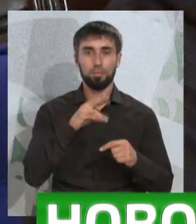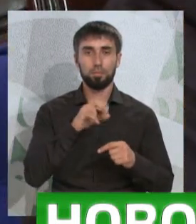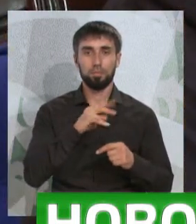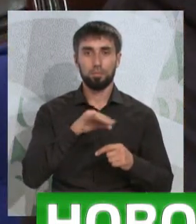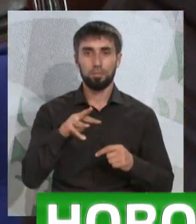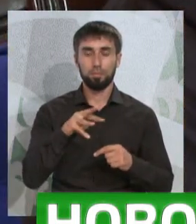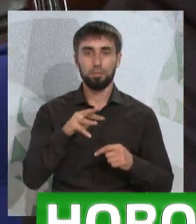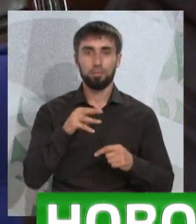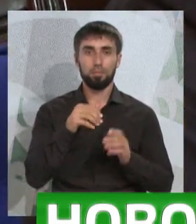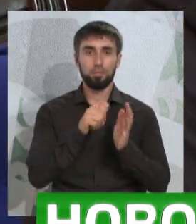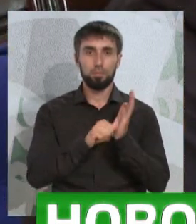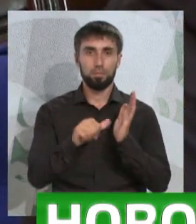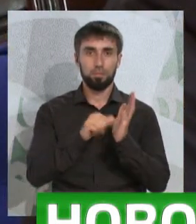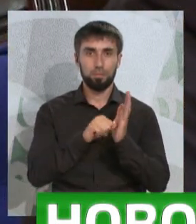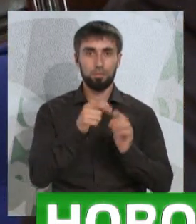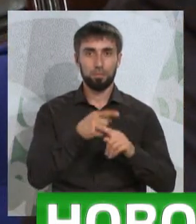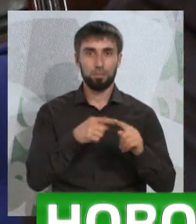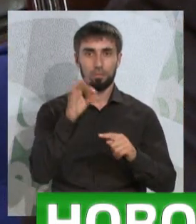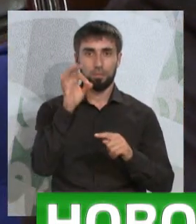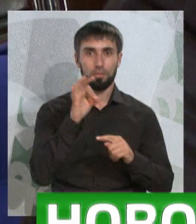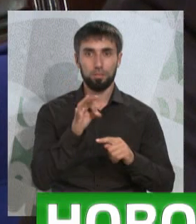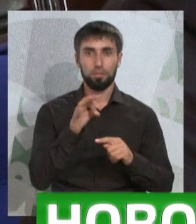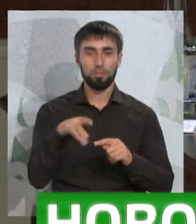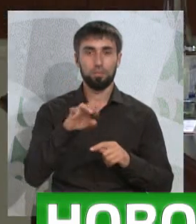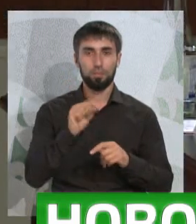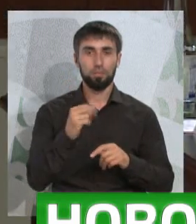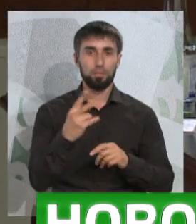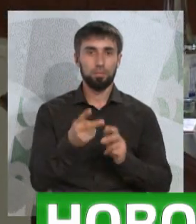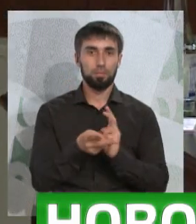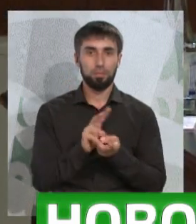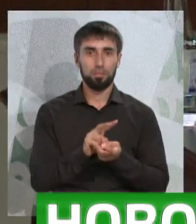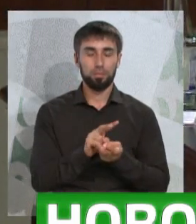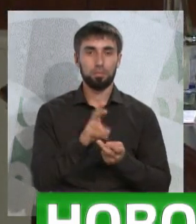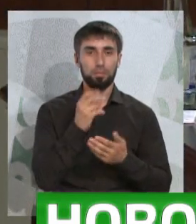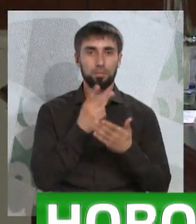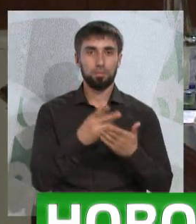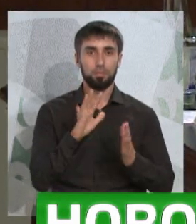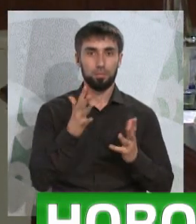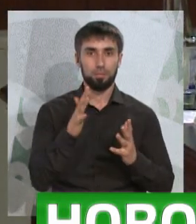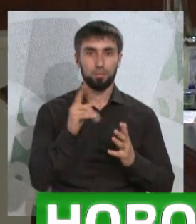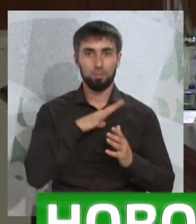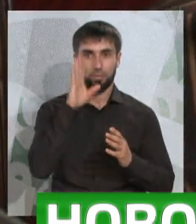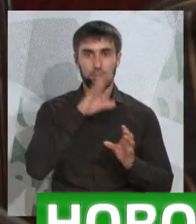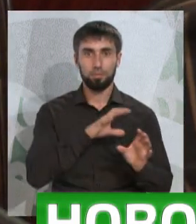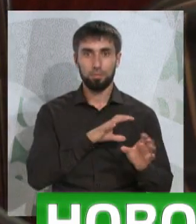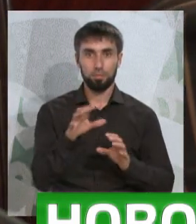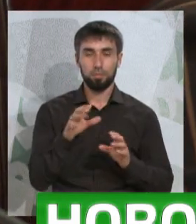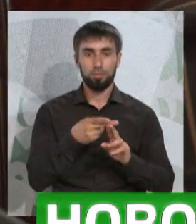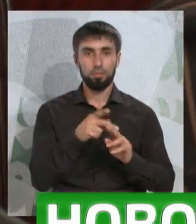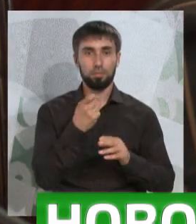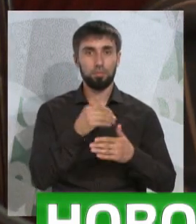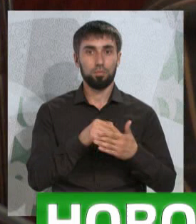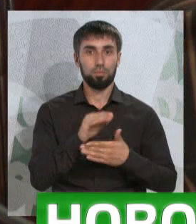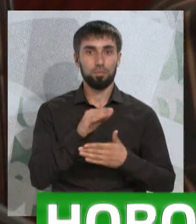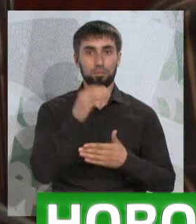мониторинга, в среднем 66,5% сетей нуждаются в замене. Несмотря на то, что ситуация с подачей воды немного стабилизировалась